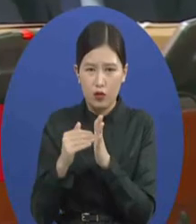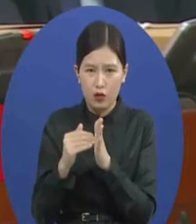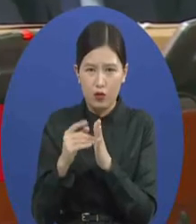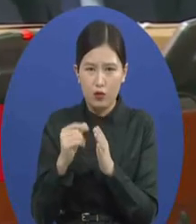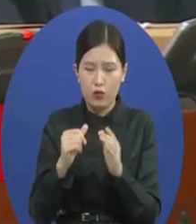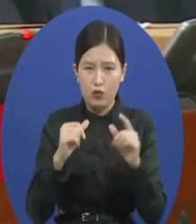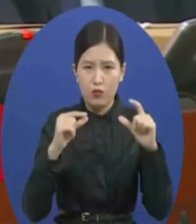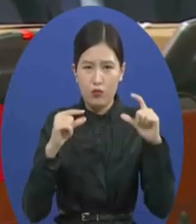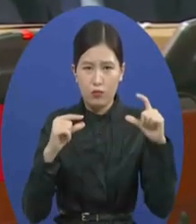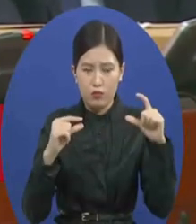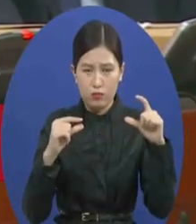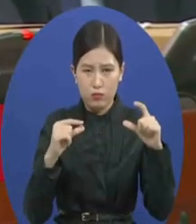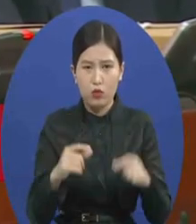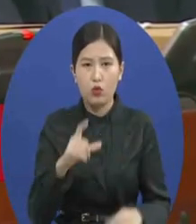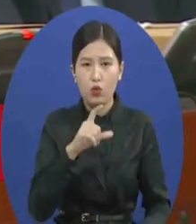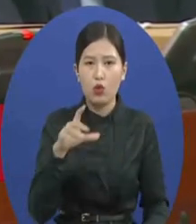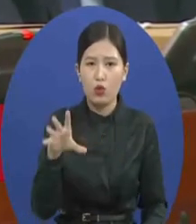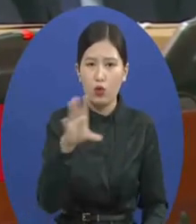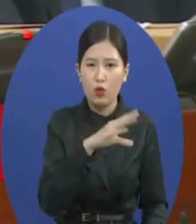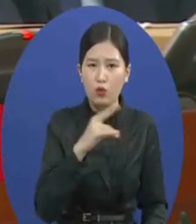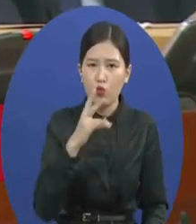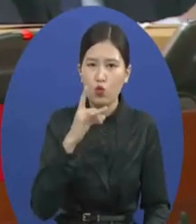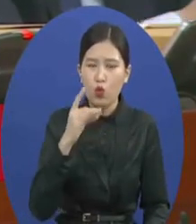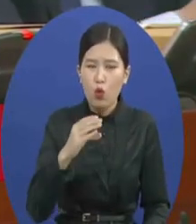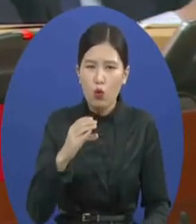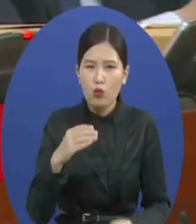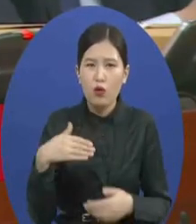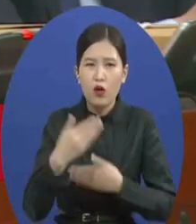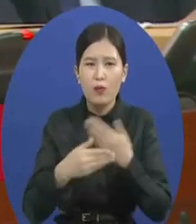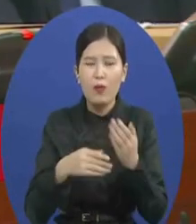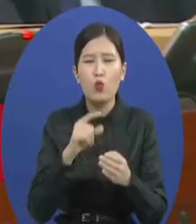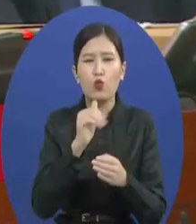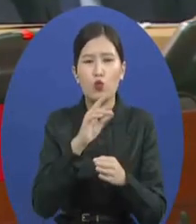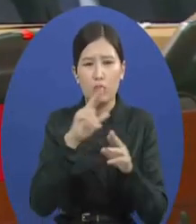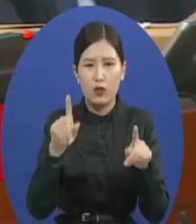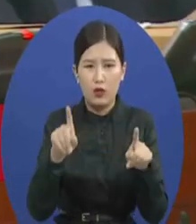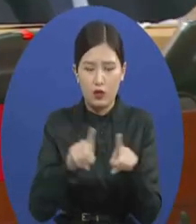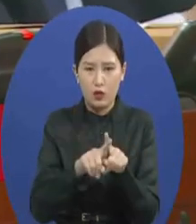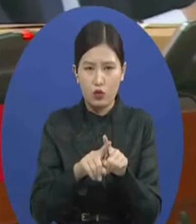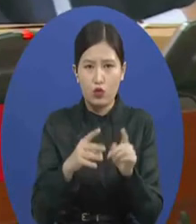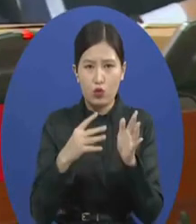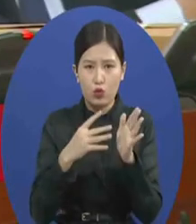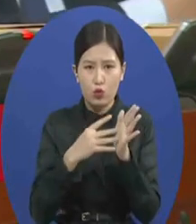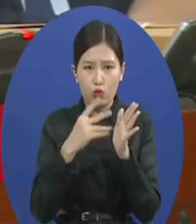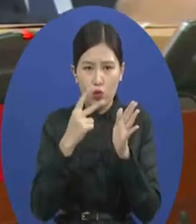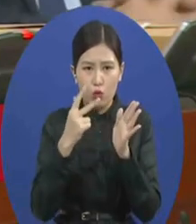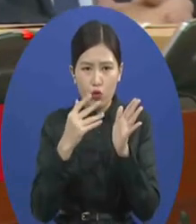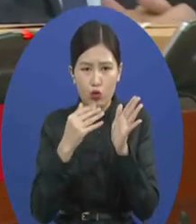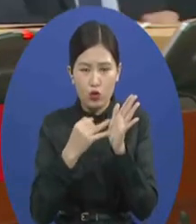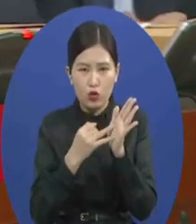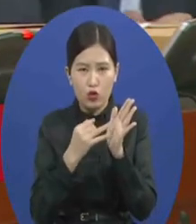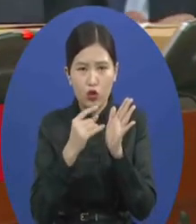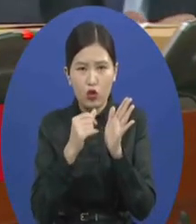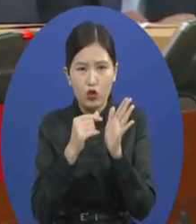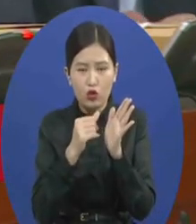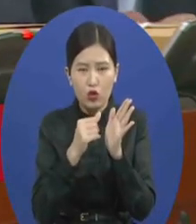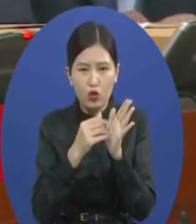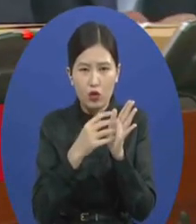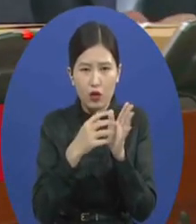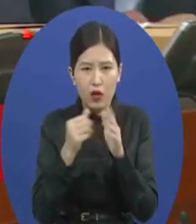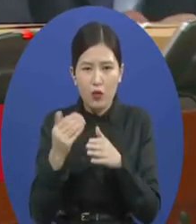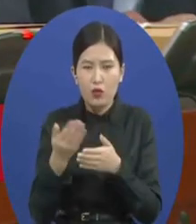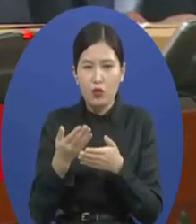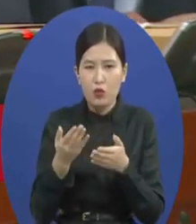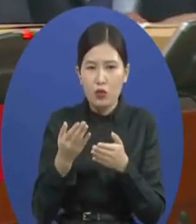төлшийг үнгүй авч яах гэж айлгаж байна. Тэр 937 төгрөг нь аж ахуйн нэгжийн үйлдвэрлэж байгаа